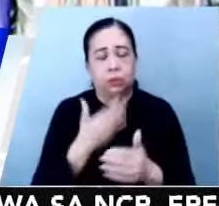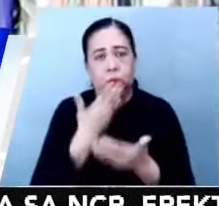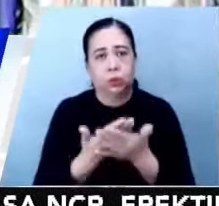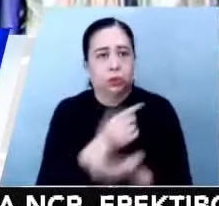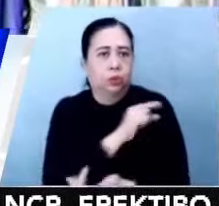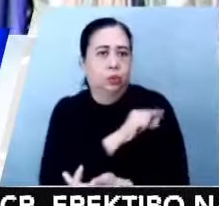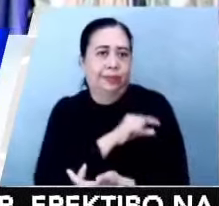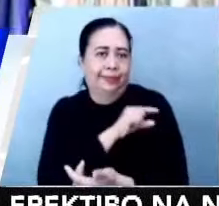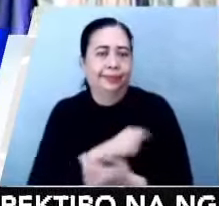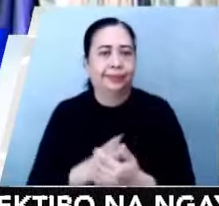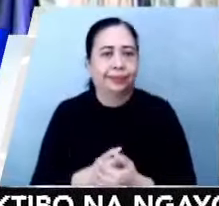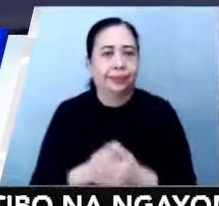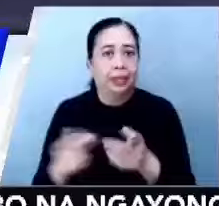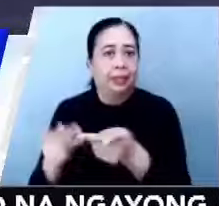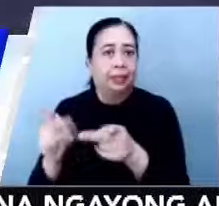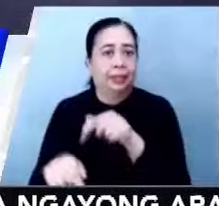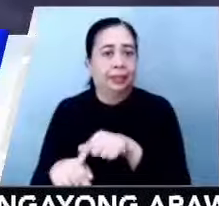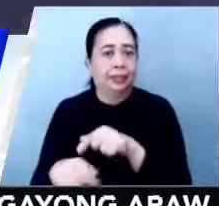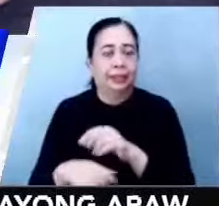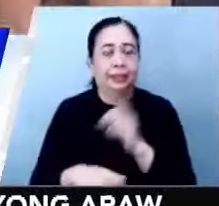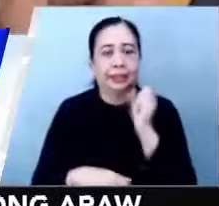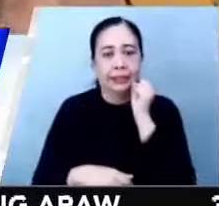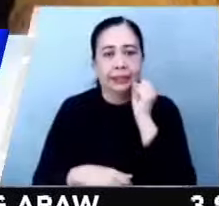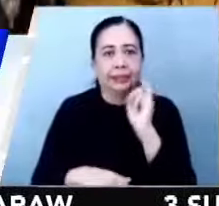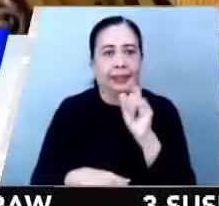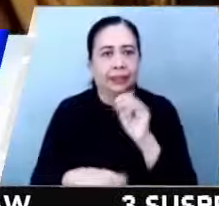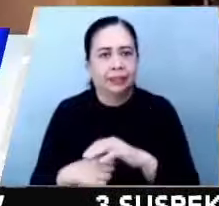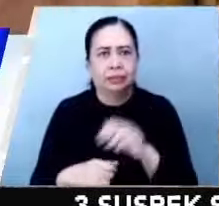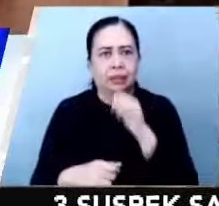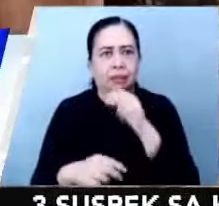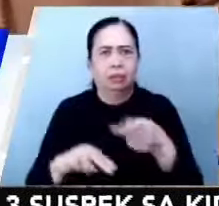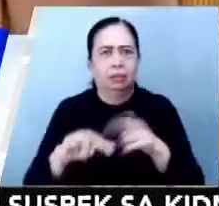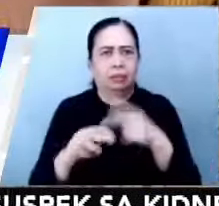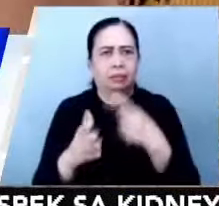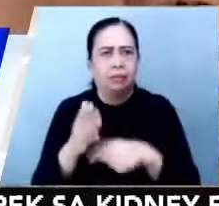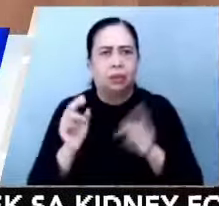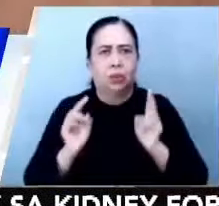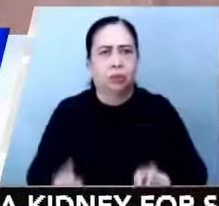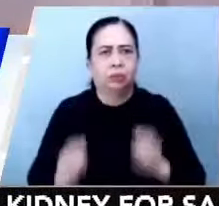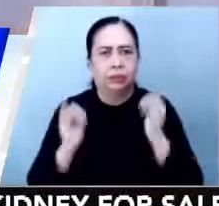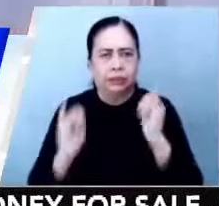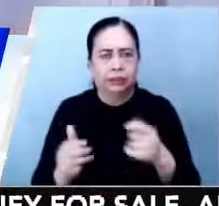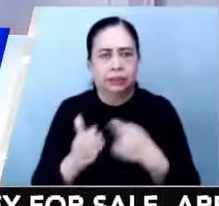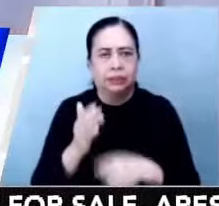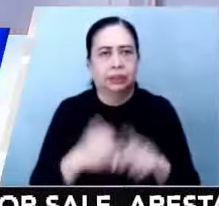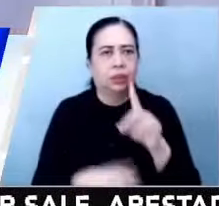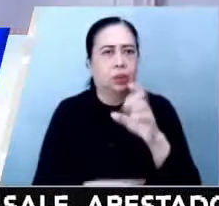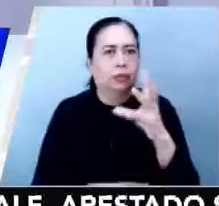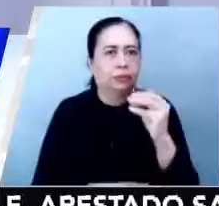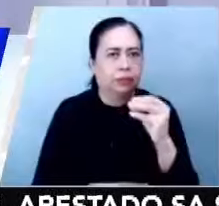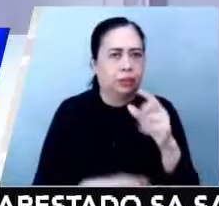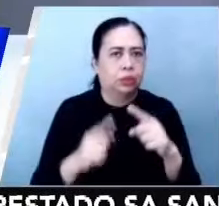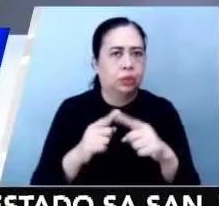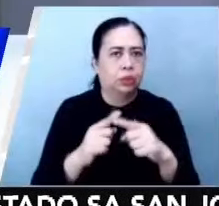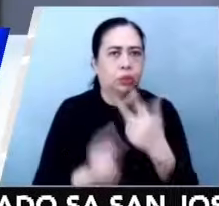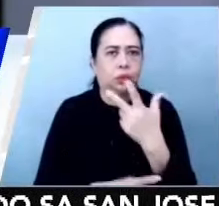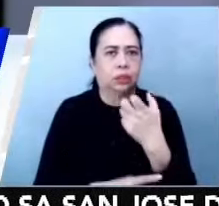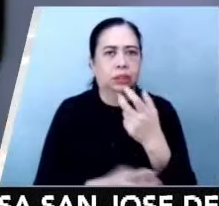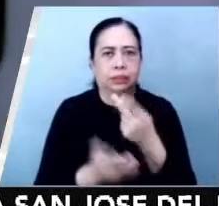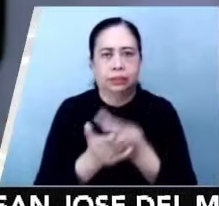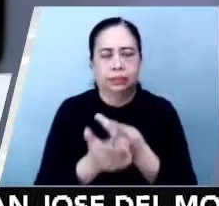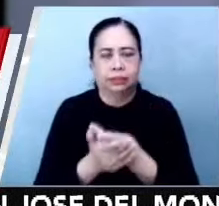Sa pwesto ni Aling City, di raw nagtaas ang presyo sa uniform na nasa 150 hanggang 300 pesos.